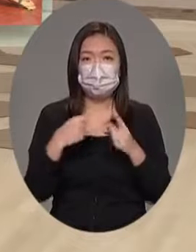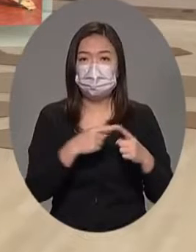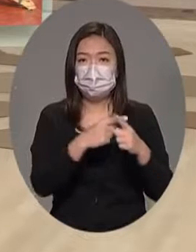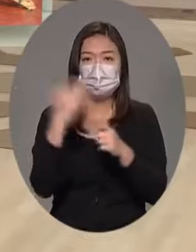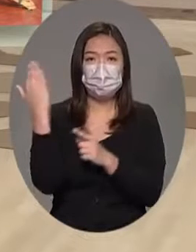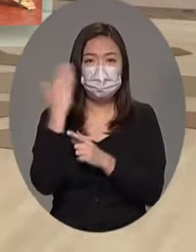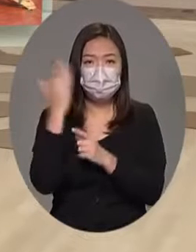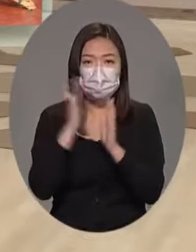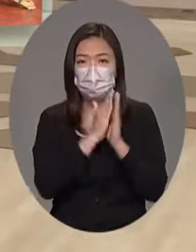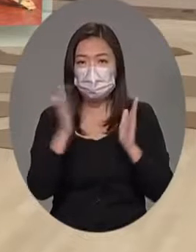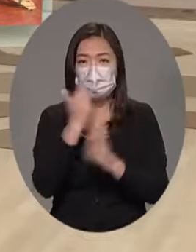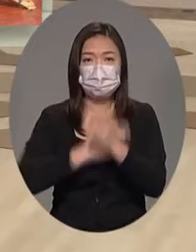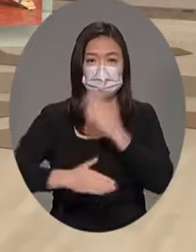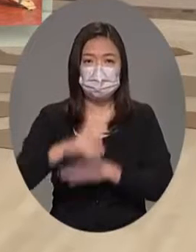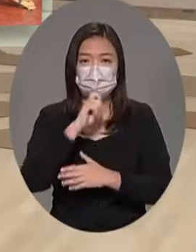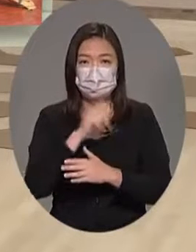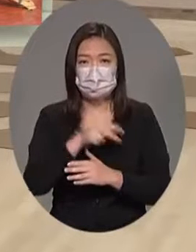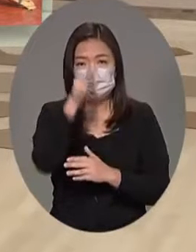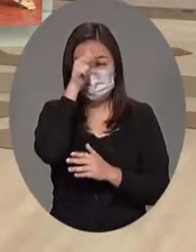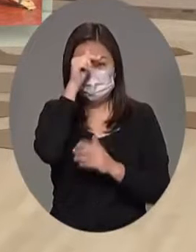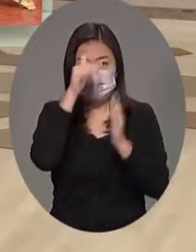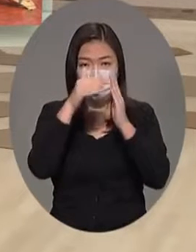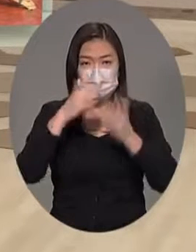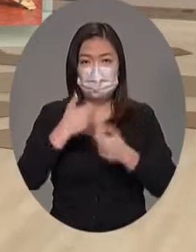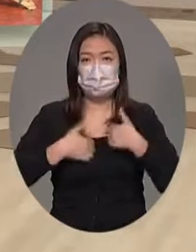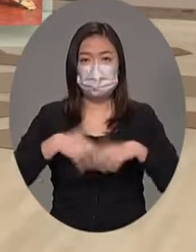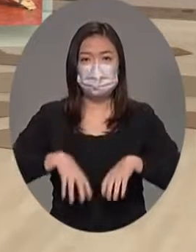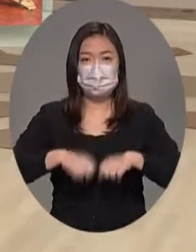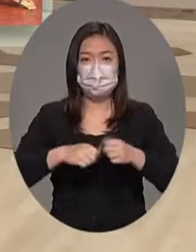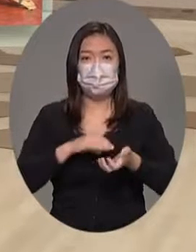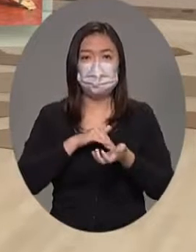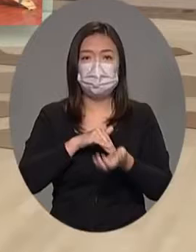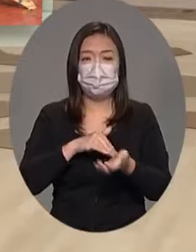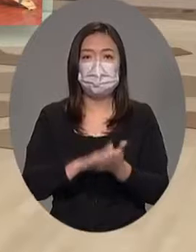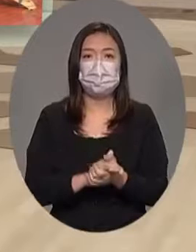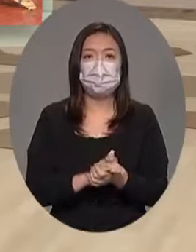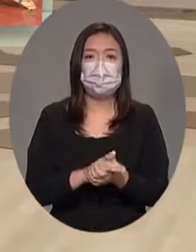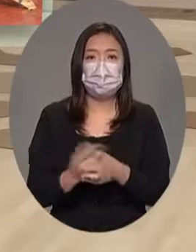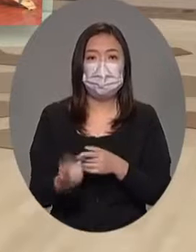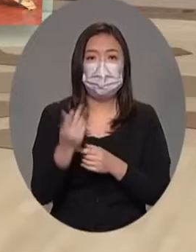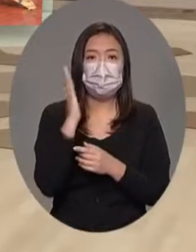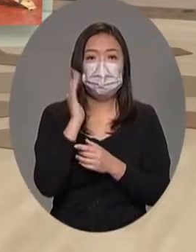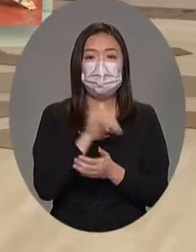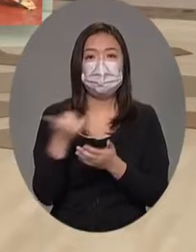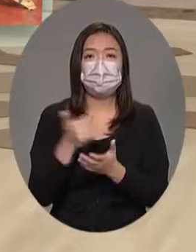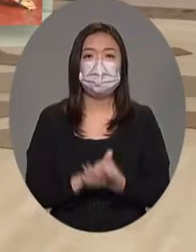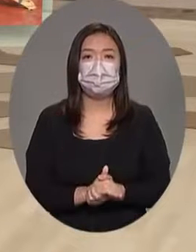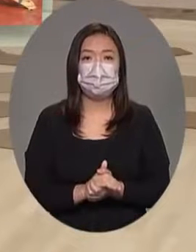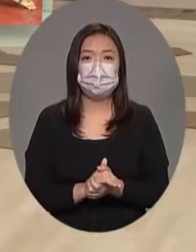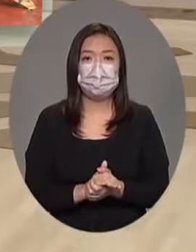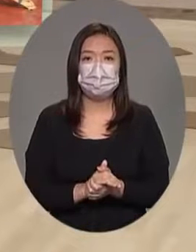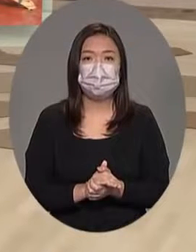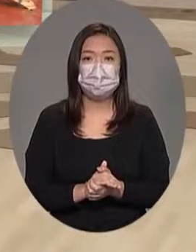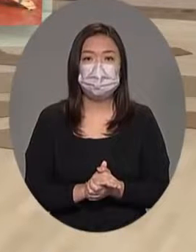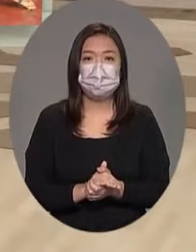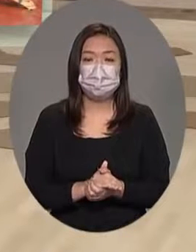21名市民咧喺風暴期間受傷，喺公立醫院急症室咧接受診治，其中一名咧男子咧係死亡噶。嗱，